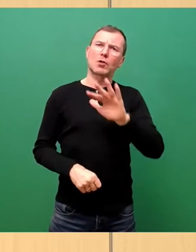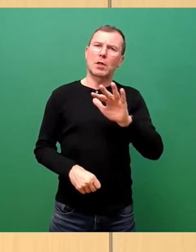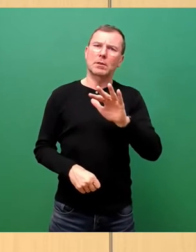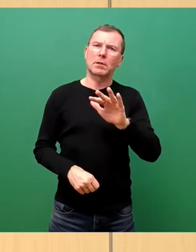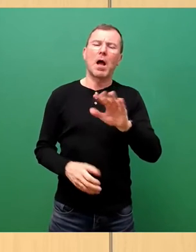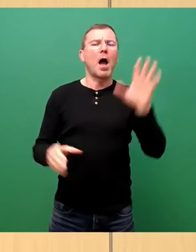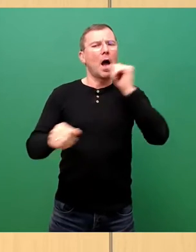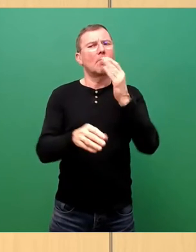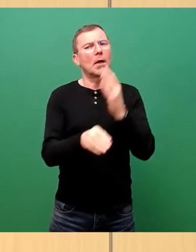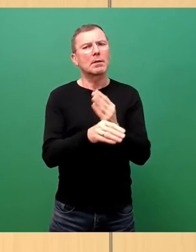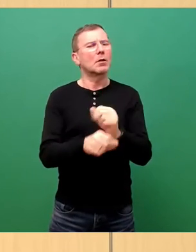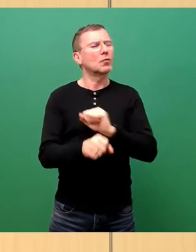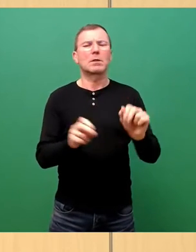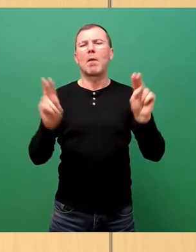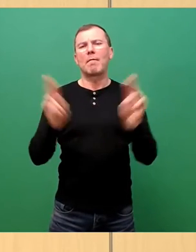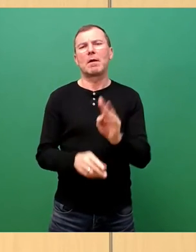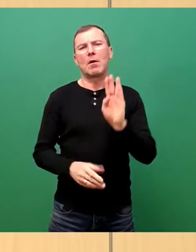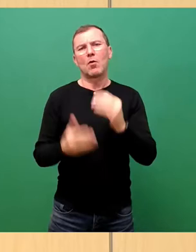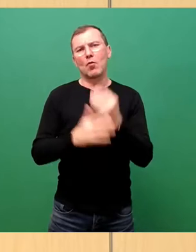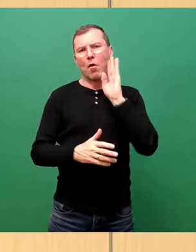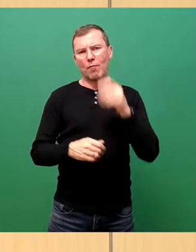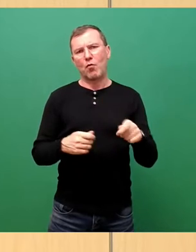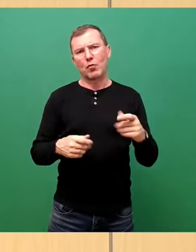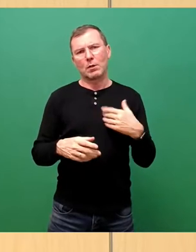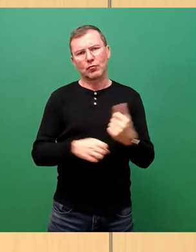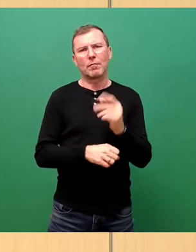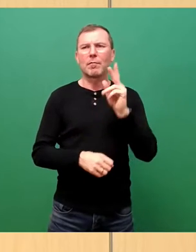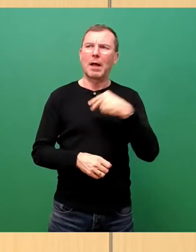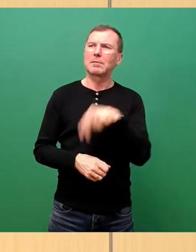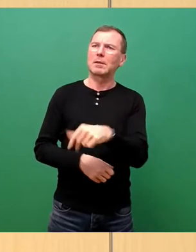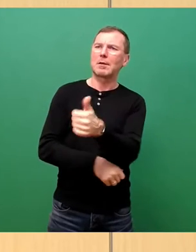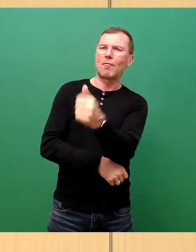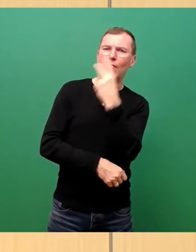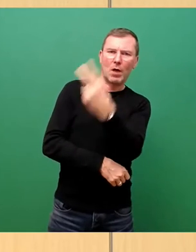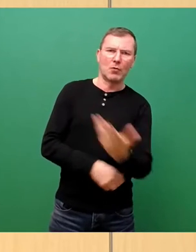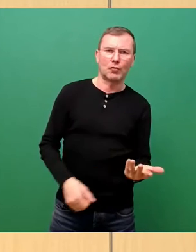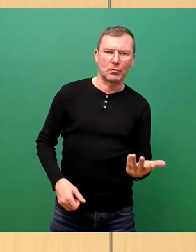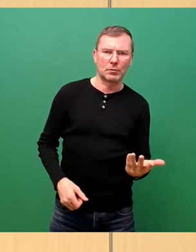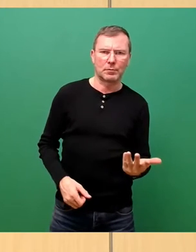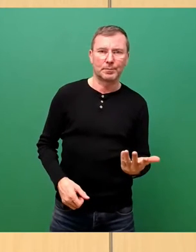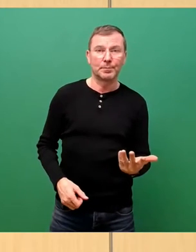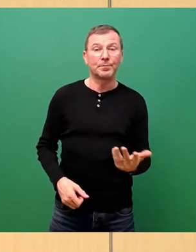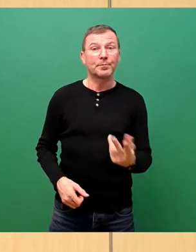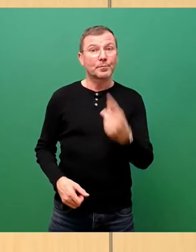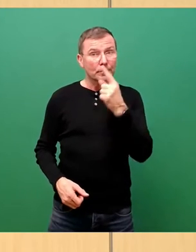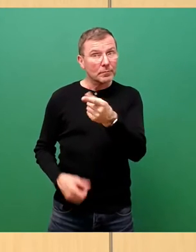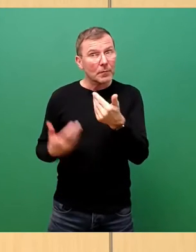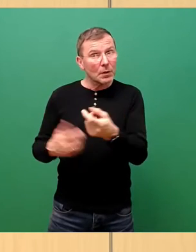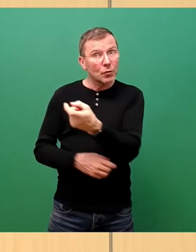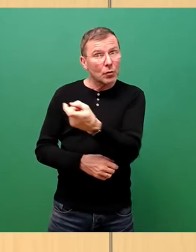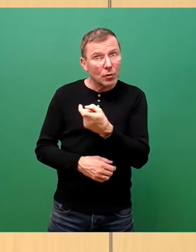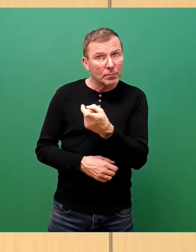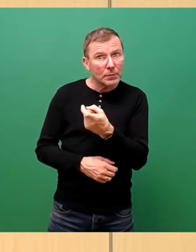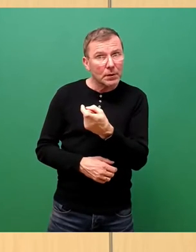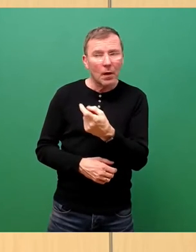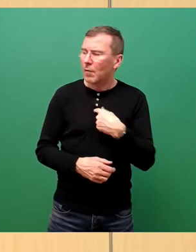neue Wohnungen in Dresden bekommen, als die Stadtverwaltung uns prognostiziert hat. Sobald sich dieses Szenario andeutet und verdichtet, müssen wir uns